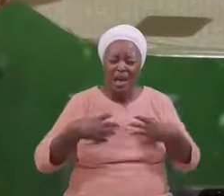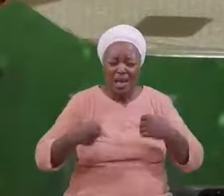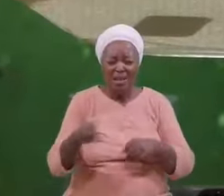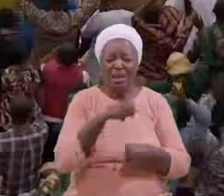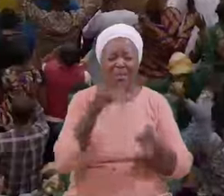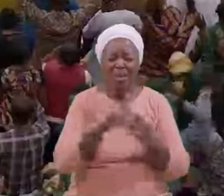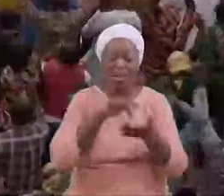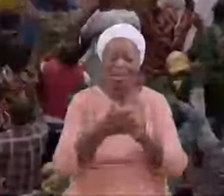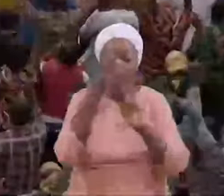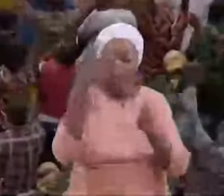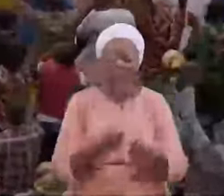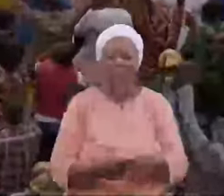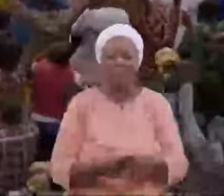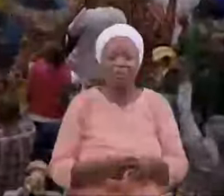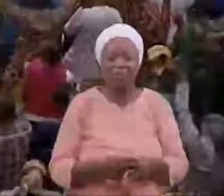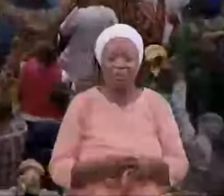de Jésus-Christ.